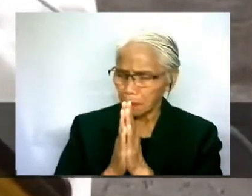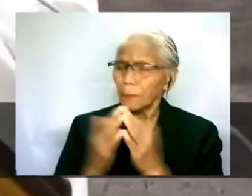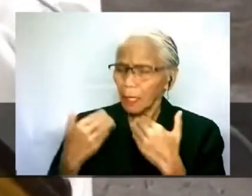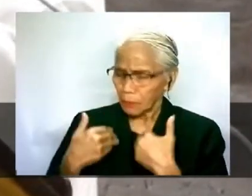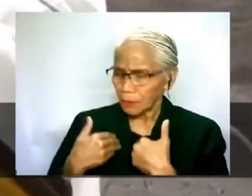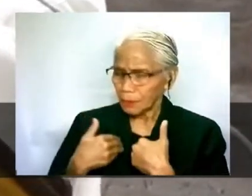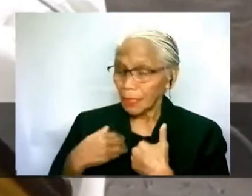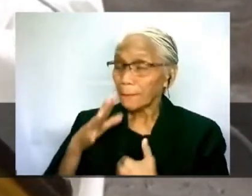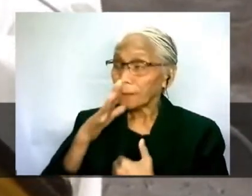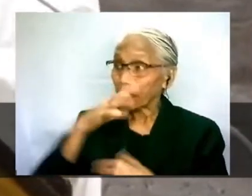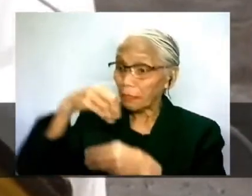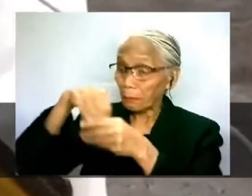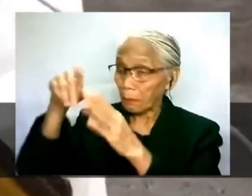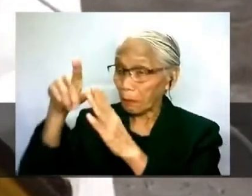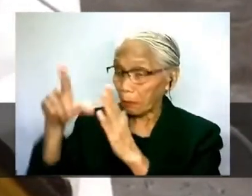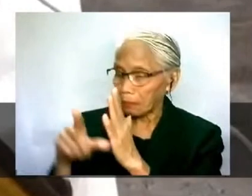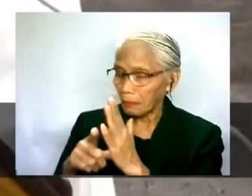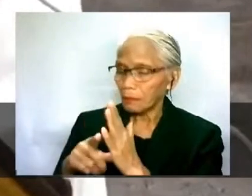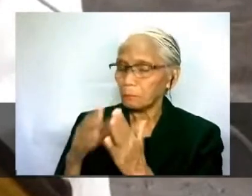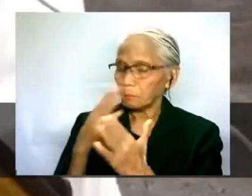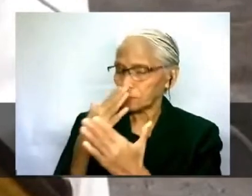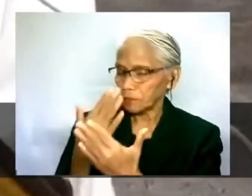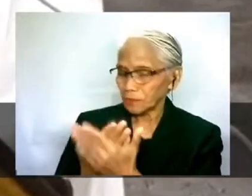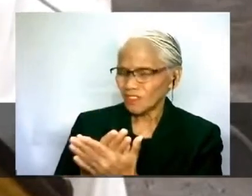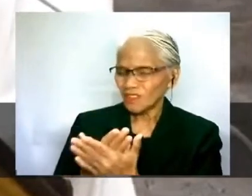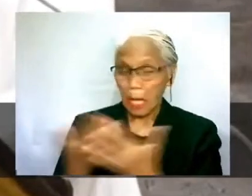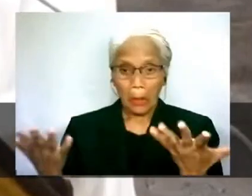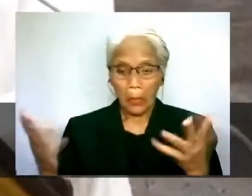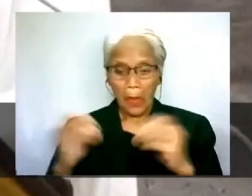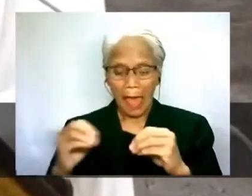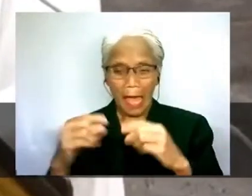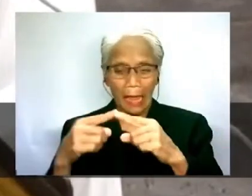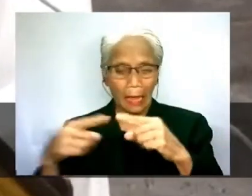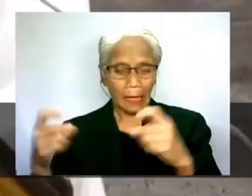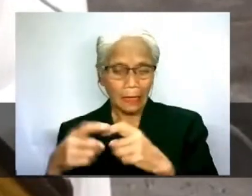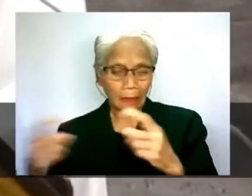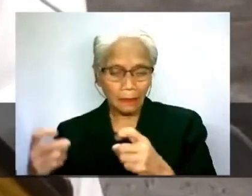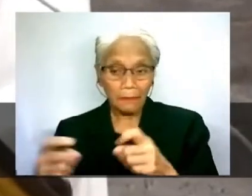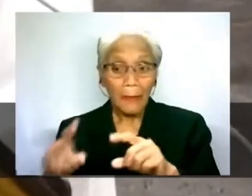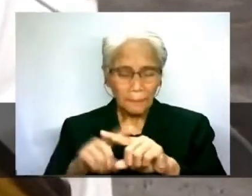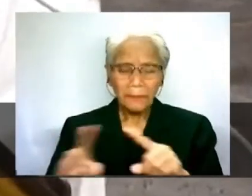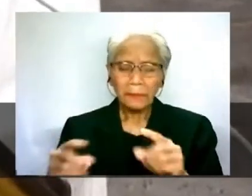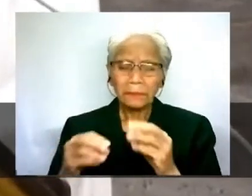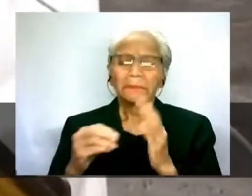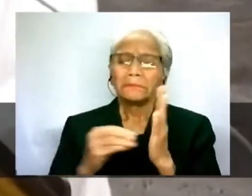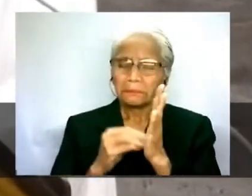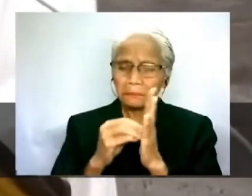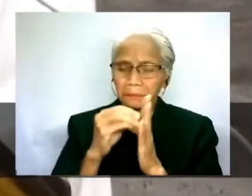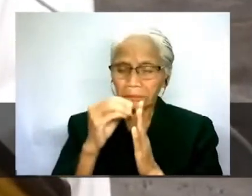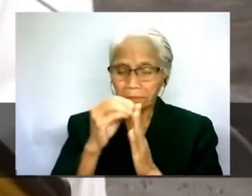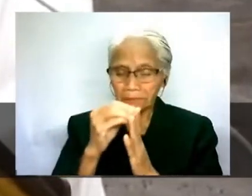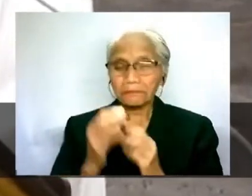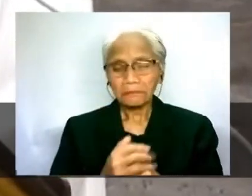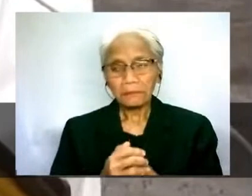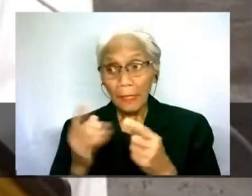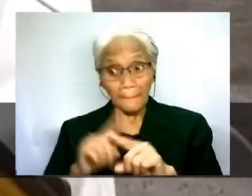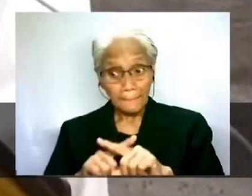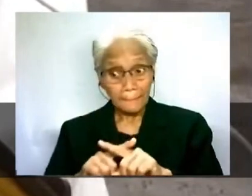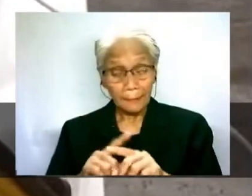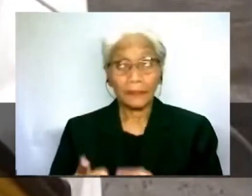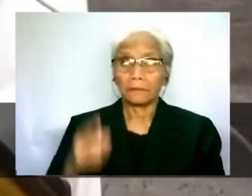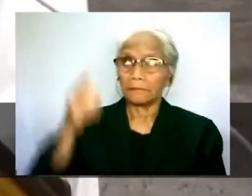Para walang away, no? Pero madalas yan ang nagiging, no? Ang biyanan at manugang. Kaya tinupad ng Diyos